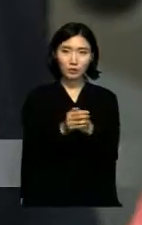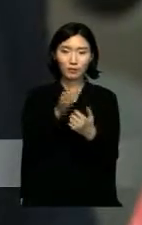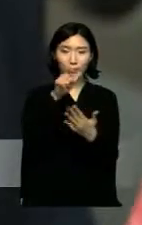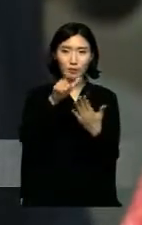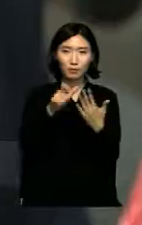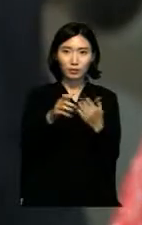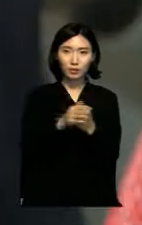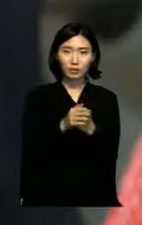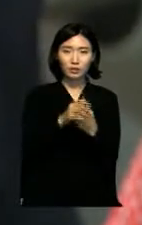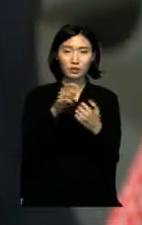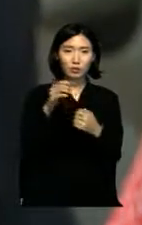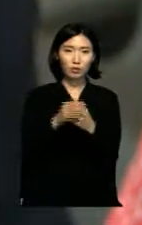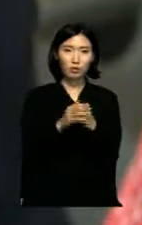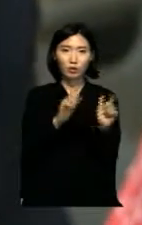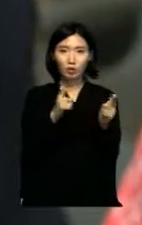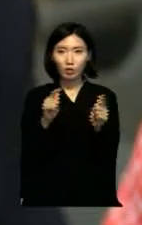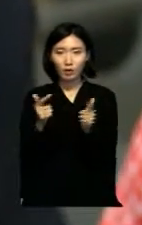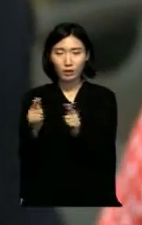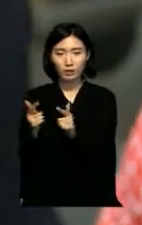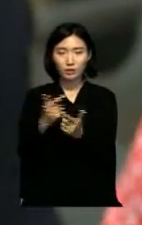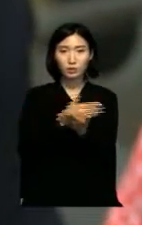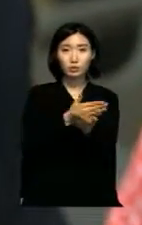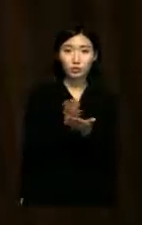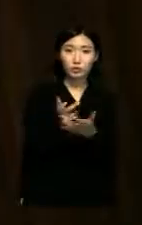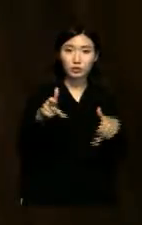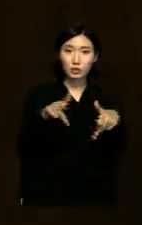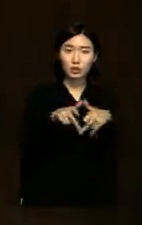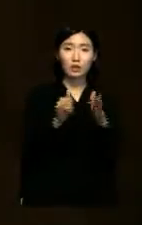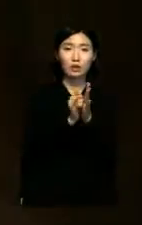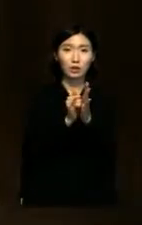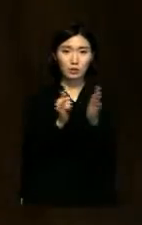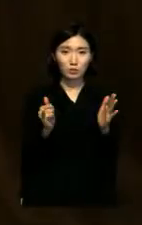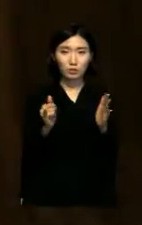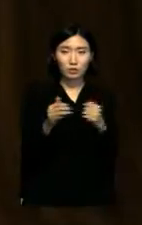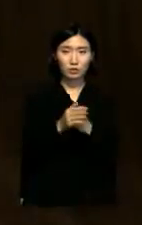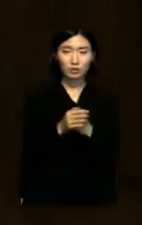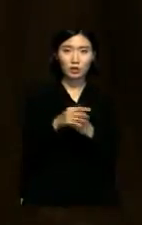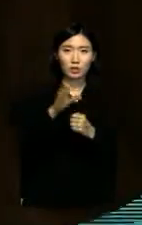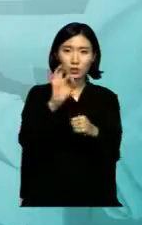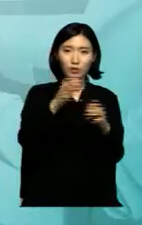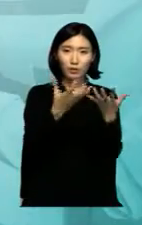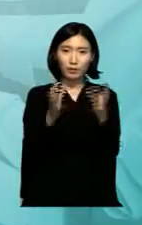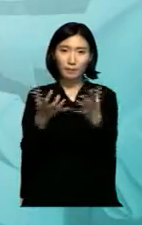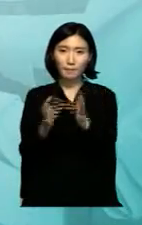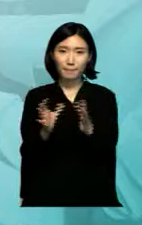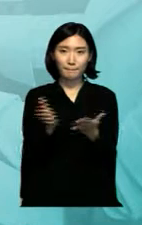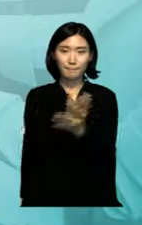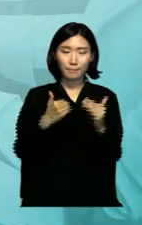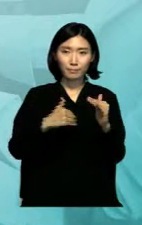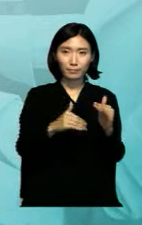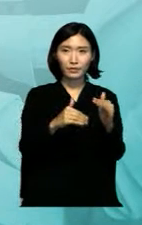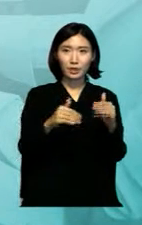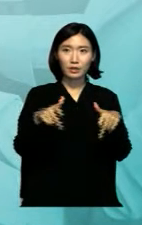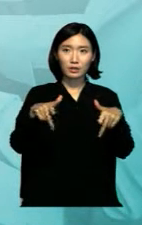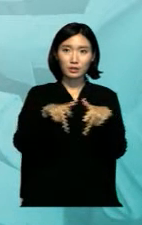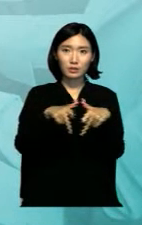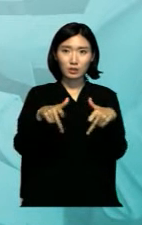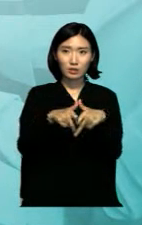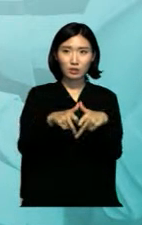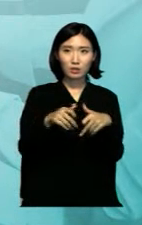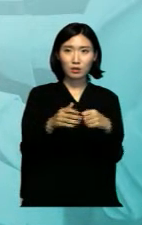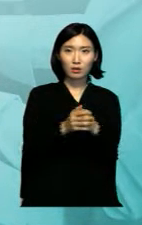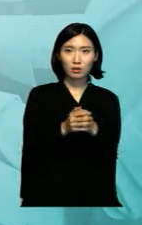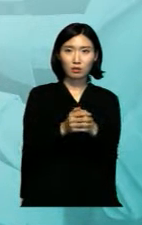토론회는 지체와 청각, 시각 등 유형별 장애인과 가족이 10개제로 나눠 진행됐는데, 장애 증명에 따른